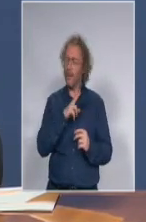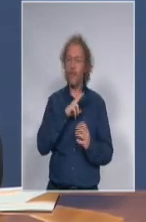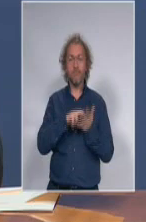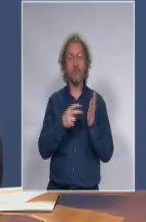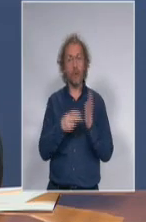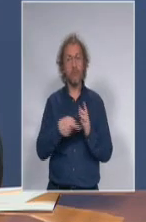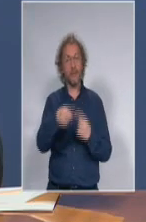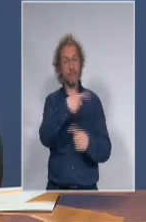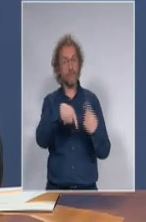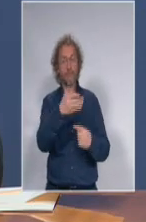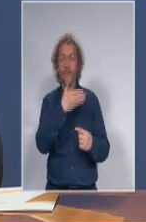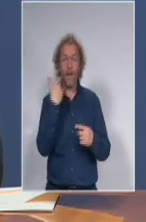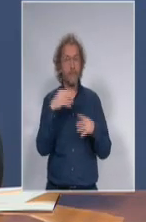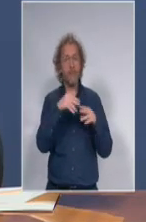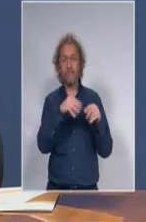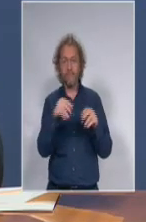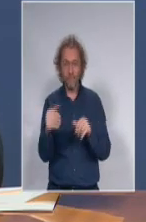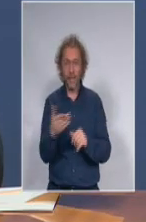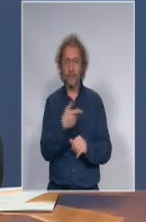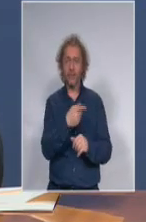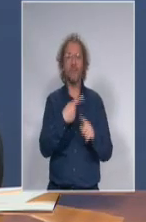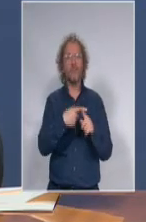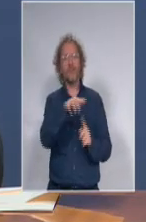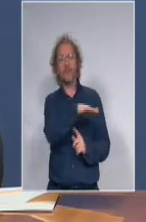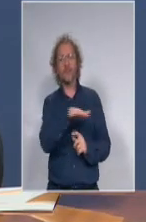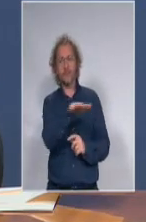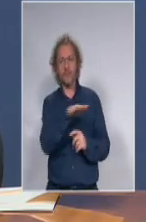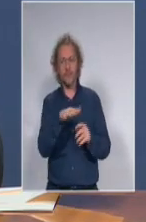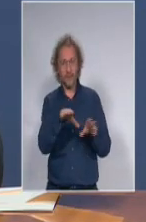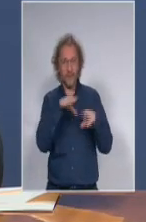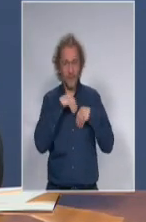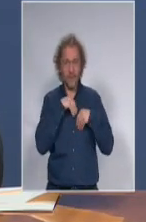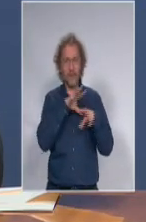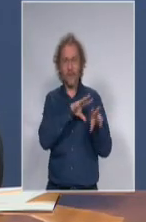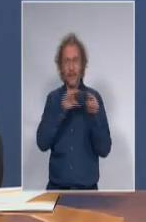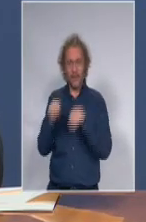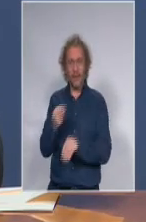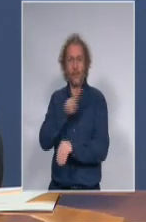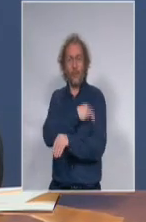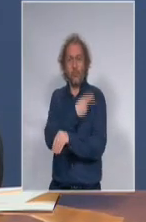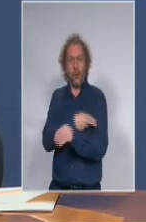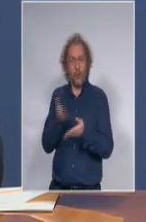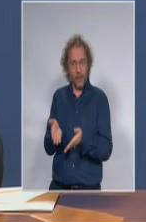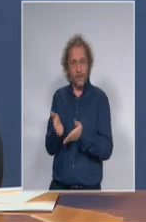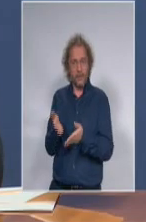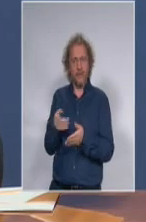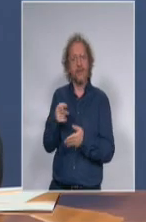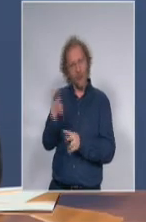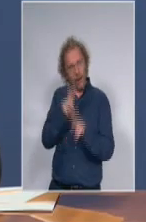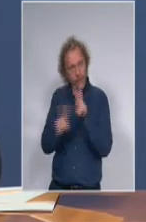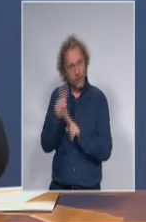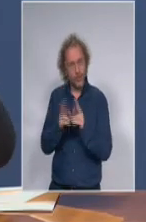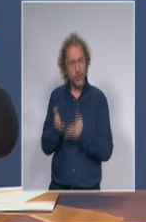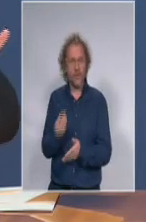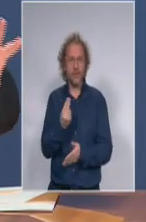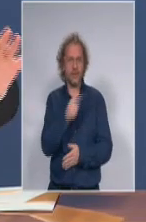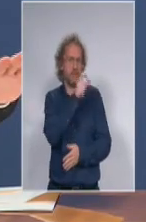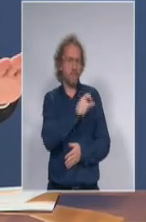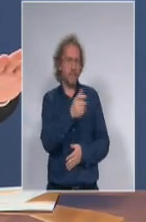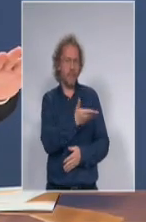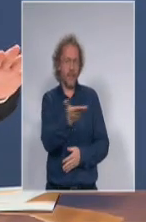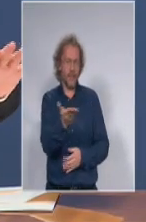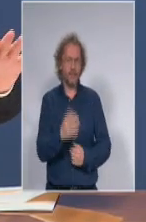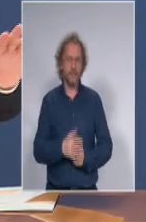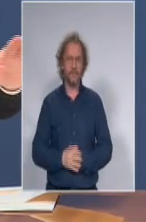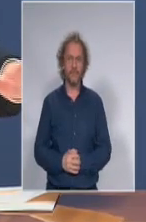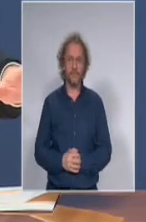Mitrovice sumnjive na koronavirus. Dakle, i te ljude ćemo da lečimo u centralnoj Srbiji. Pa sad vi pogledajte koliko